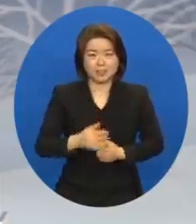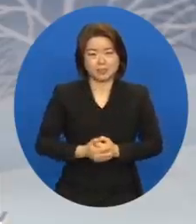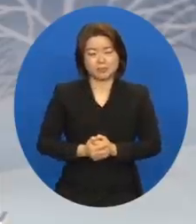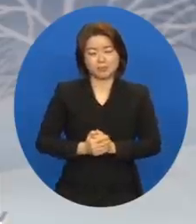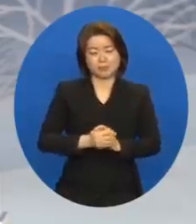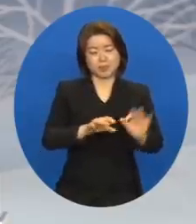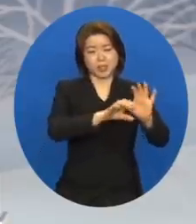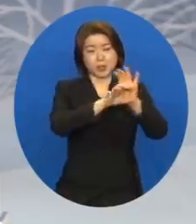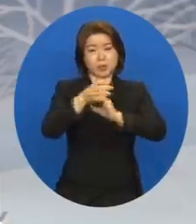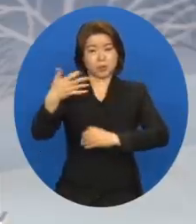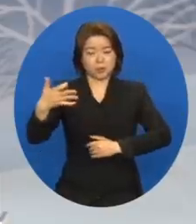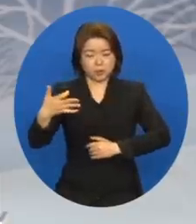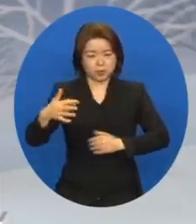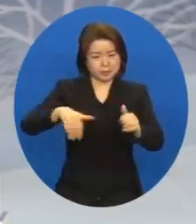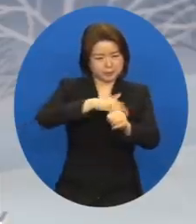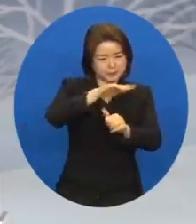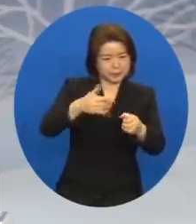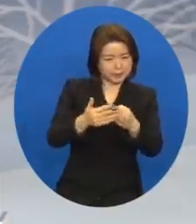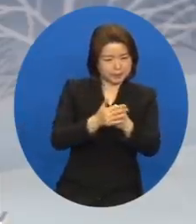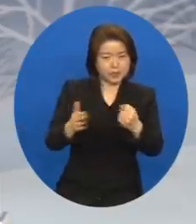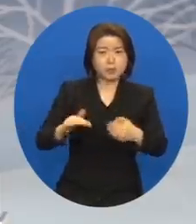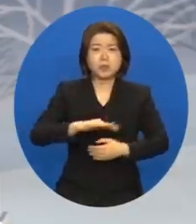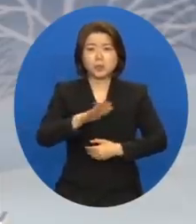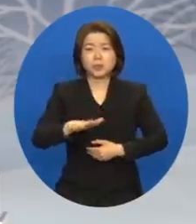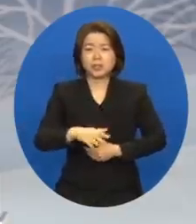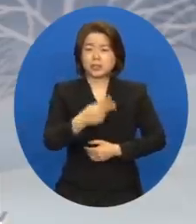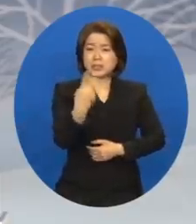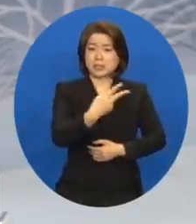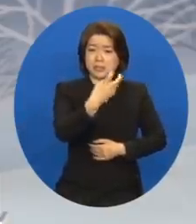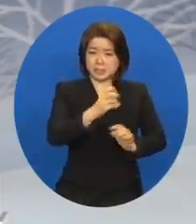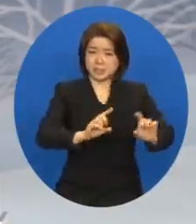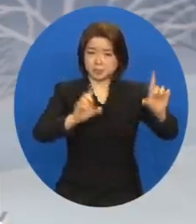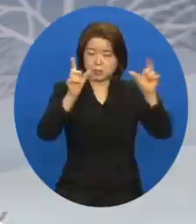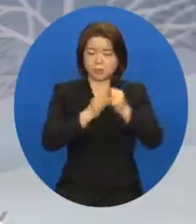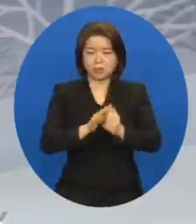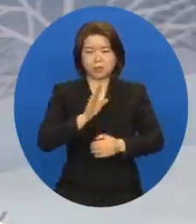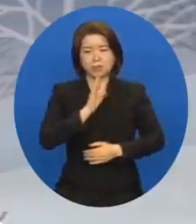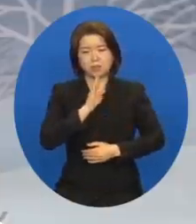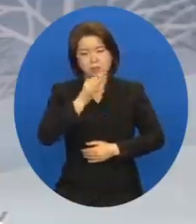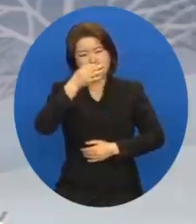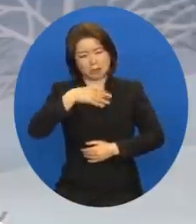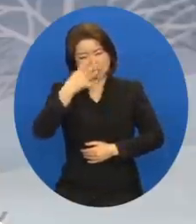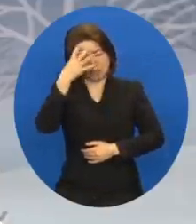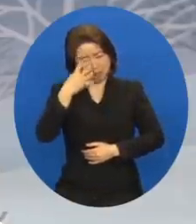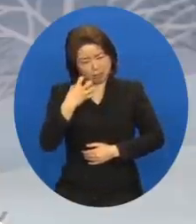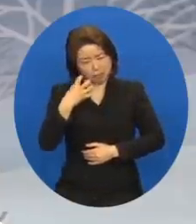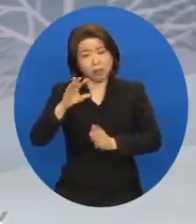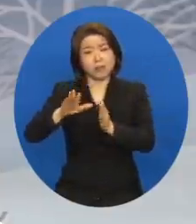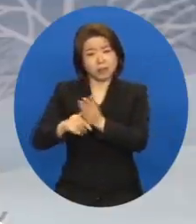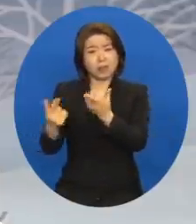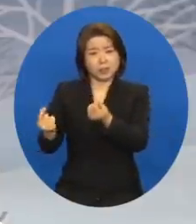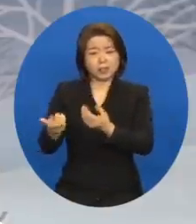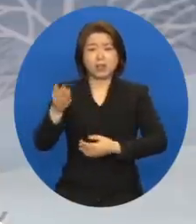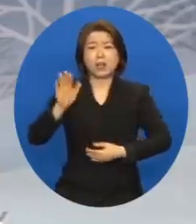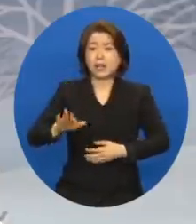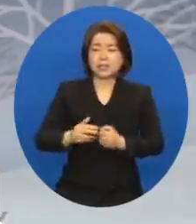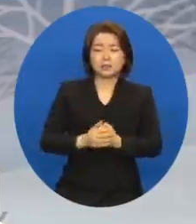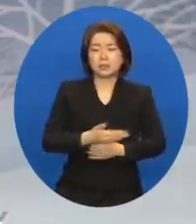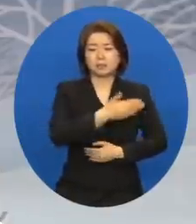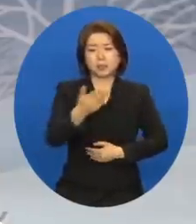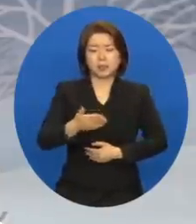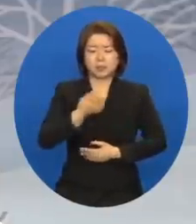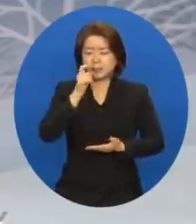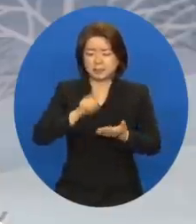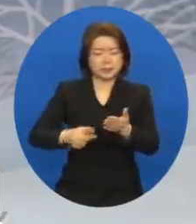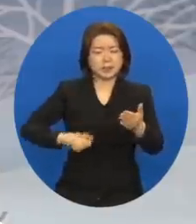코로나19 상황으로 인해서 우리는 2020년이 참 암울하게 느껴집니다. 그러나 아직 여러분 속단하지